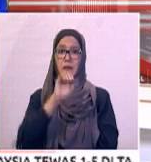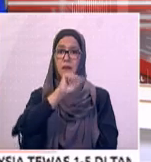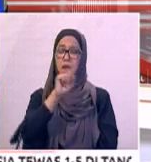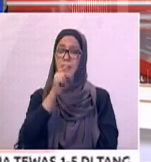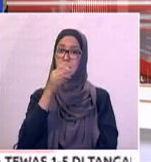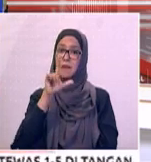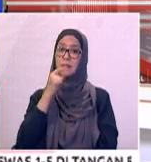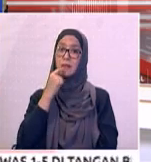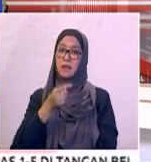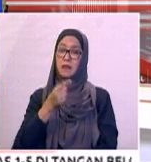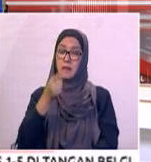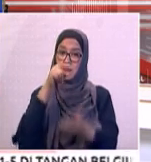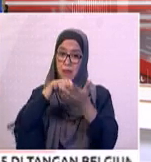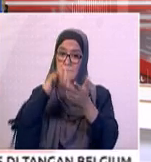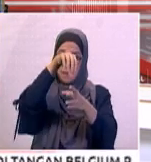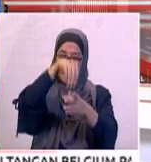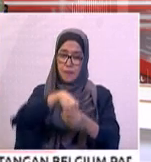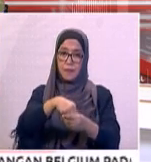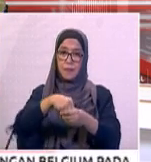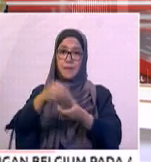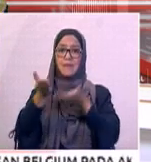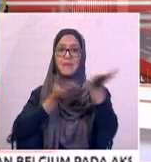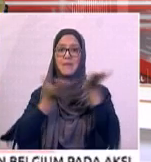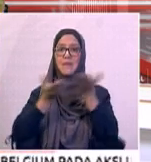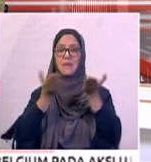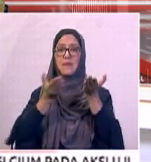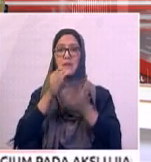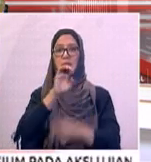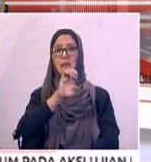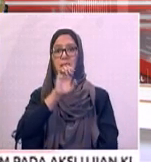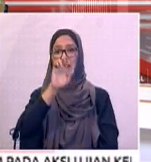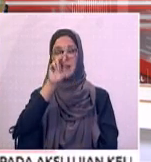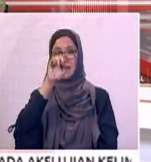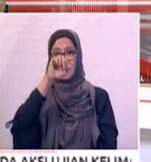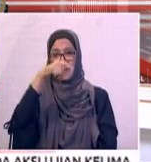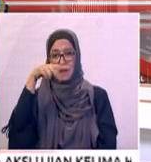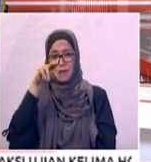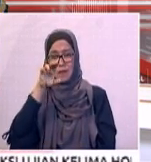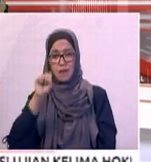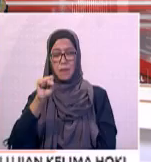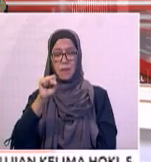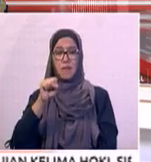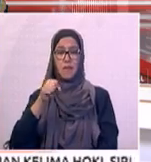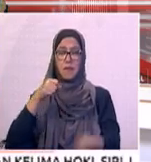ia termasuk untuk perkhidmatan ekspres timuran dari Johor Bahru Central GPS